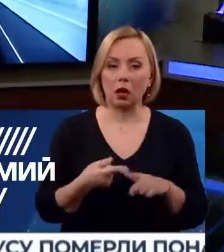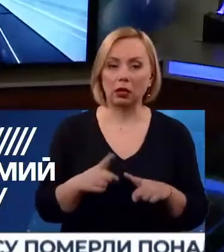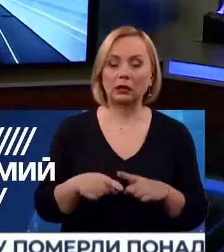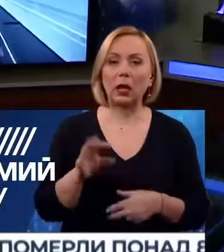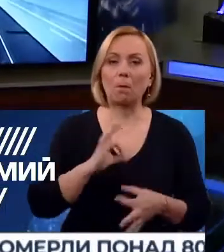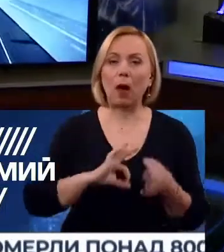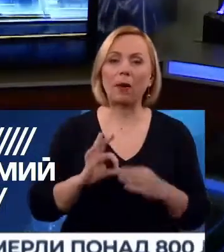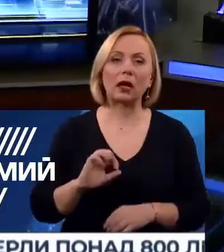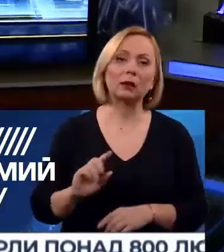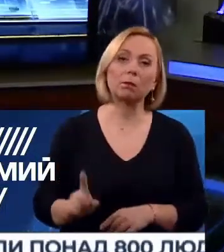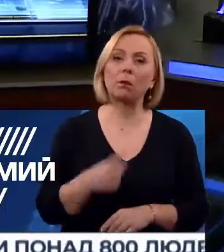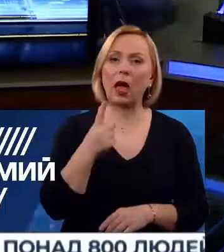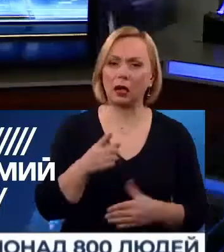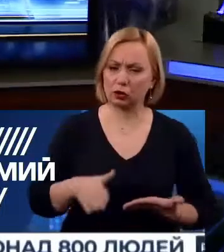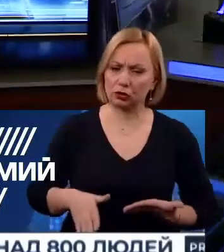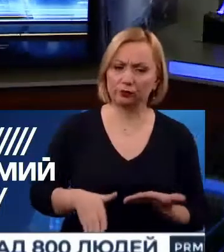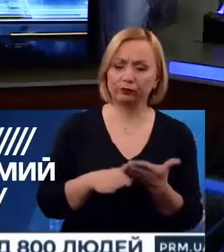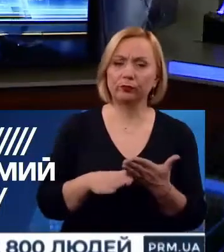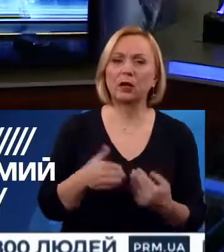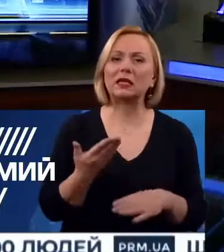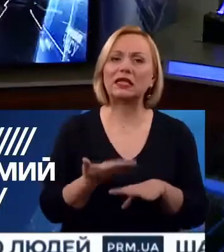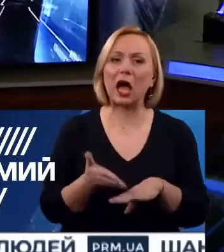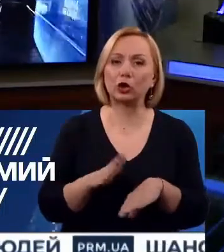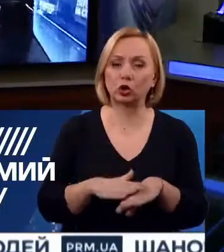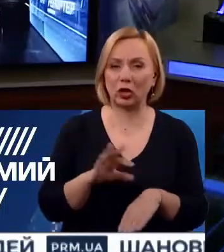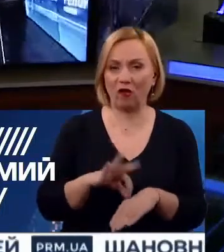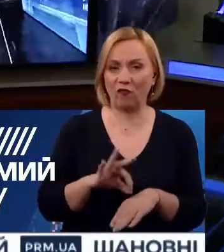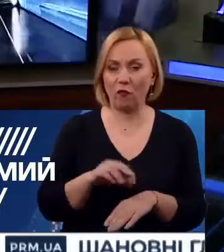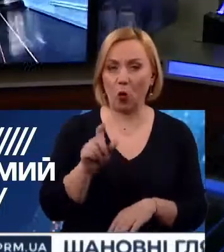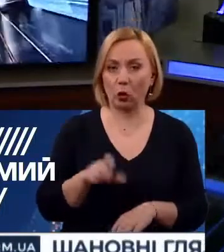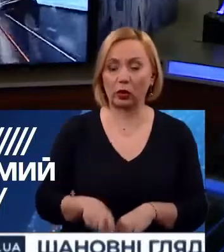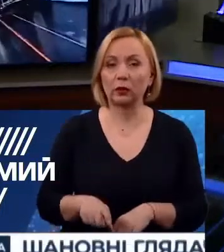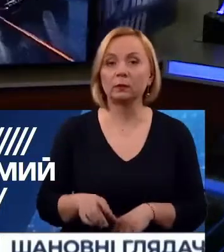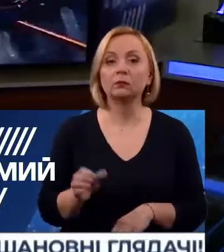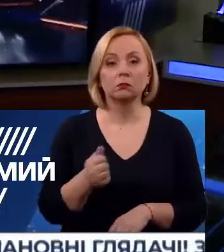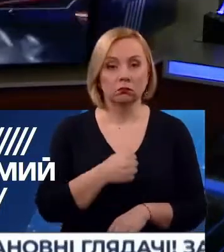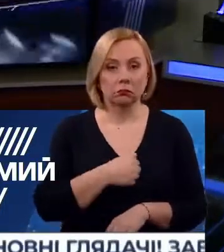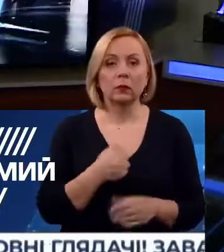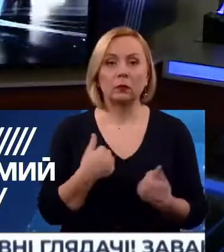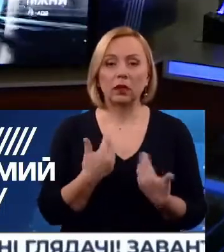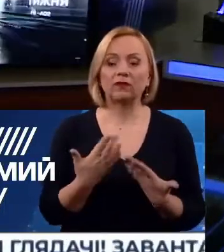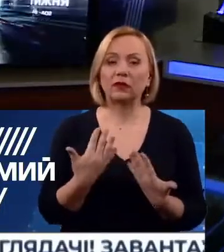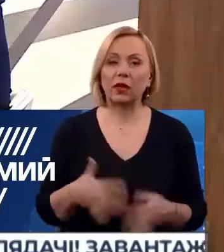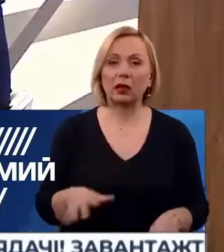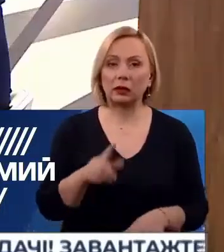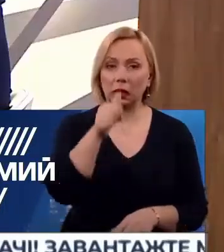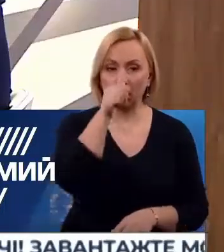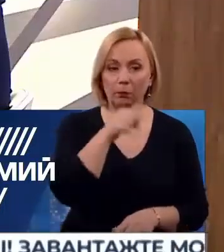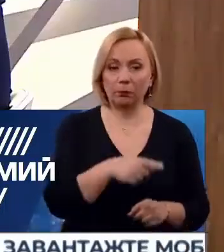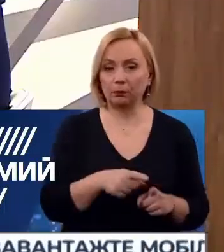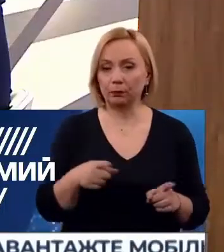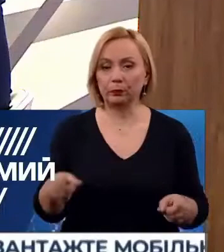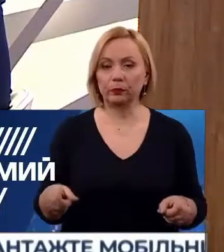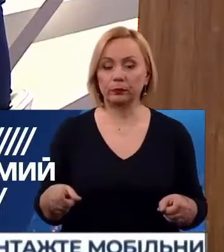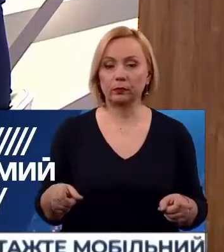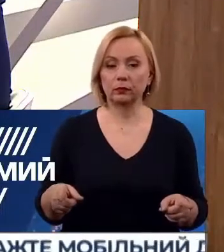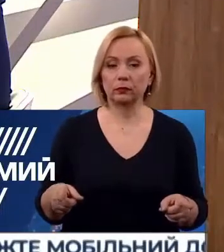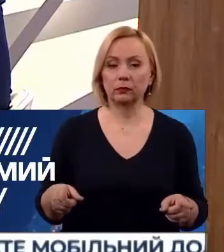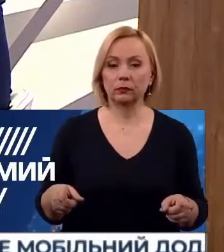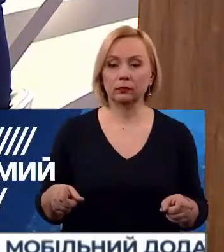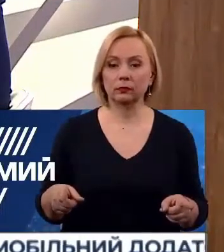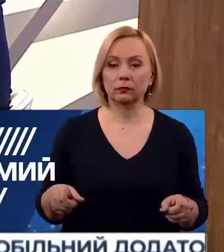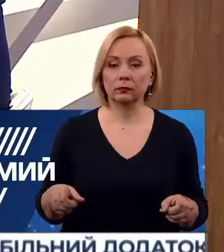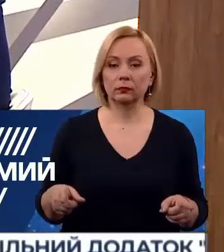препарат першої ланки для тяжких хворих. І сумно, що ми втратили ці місяці, тому що